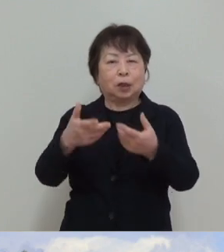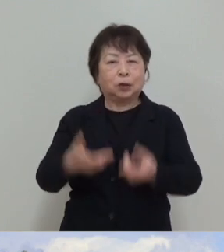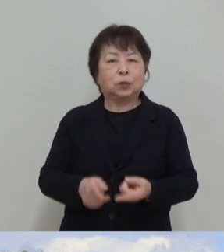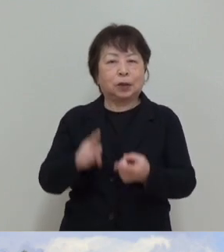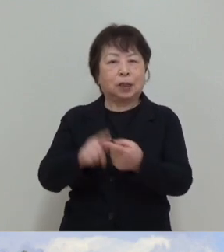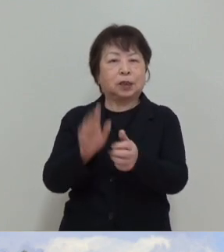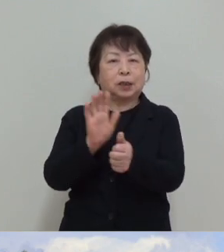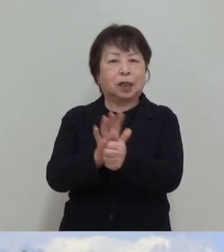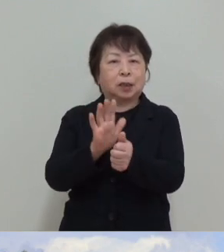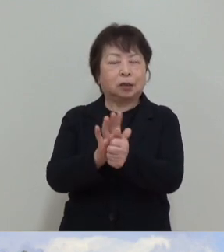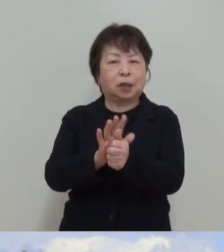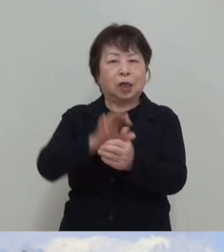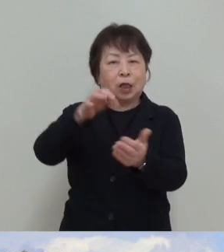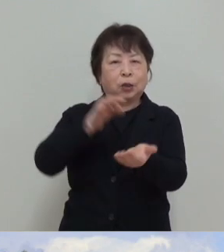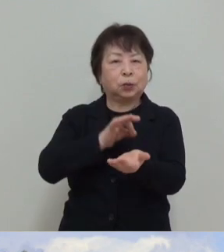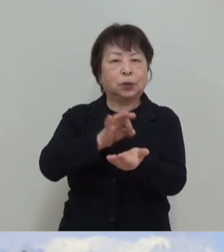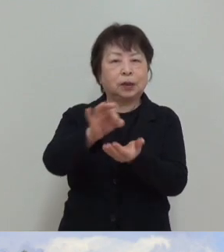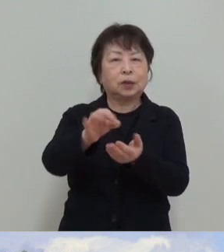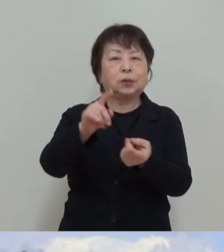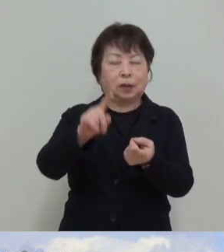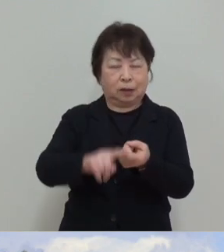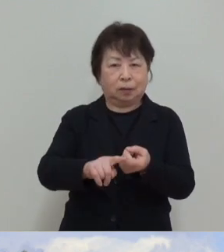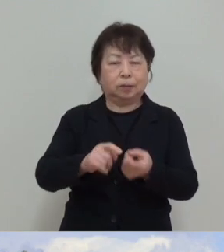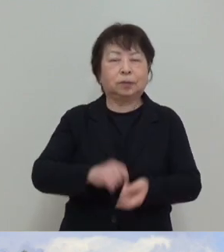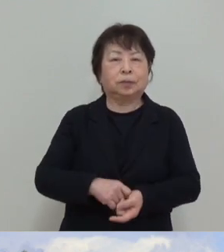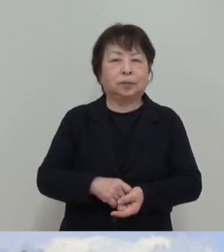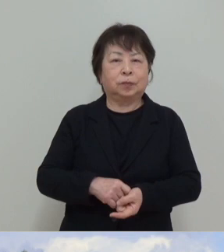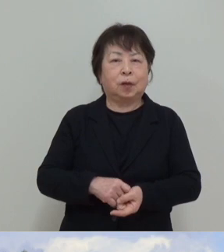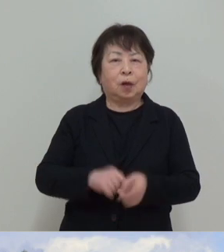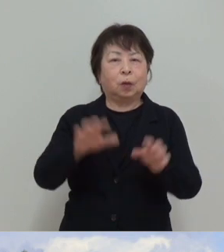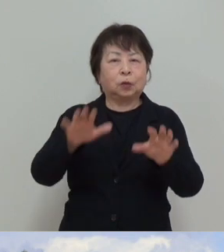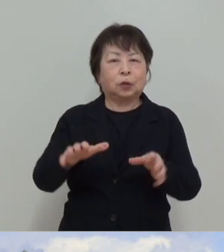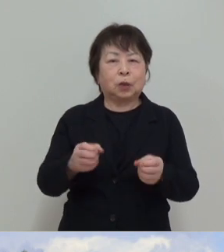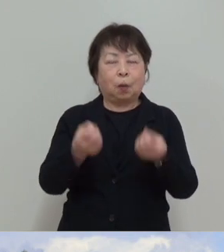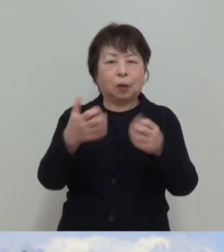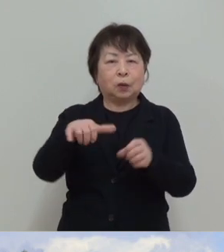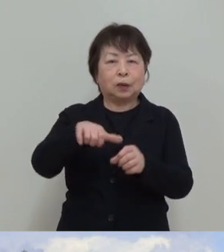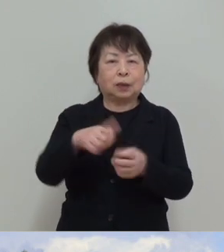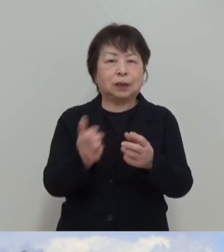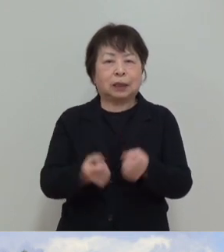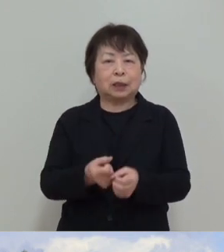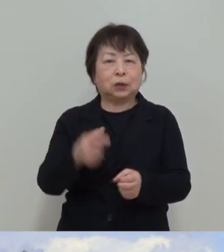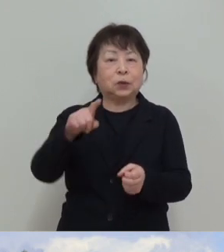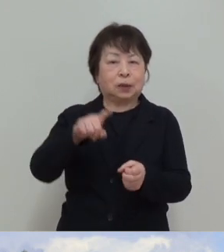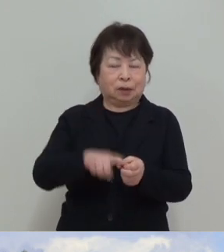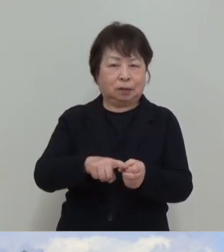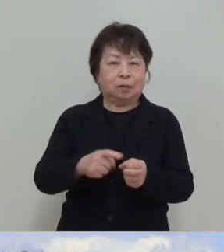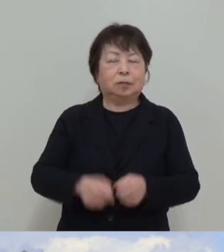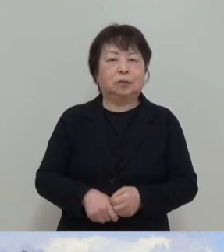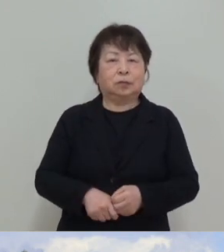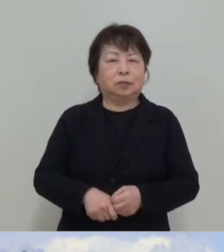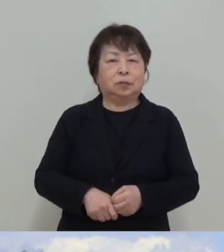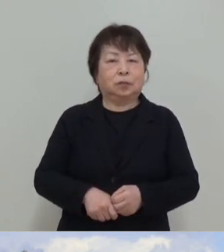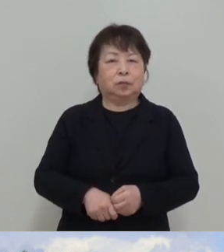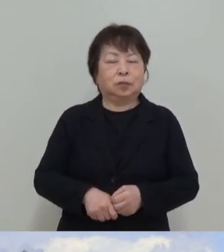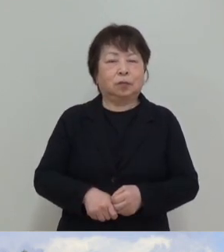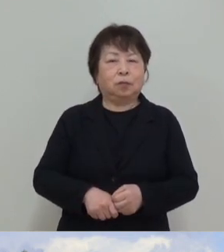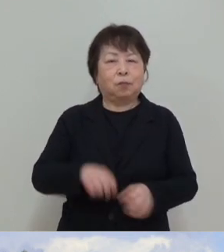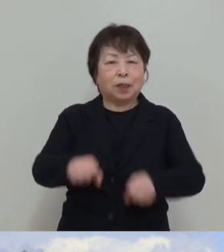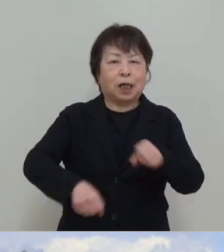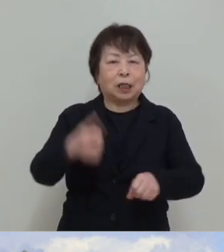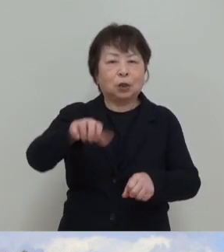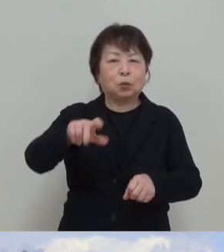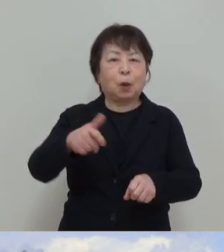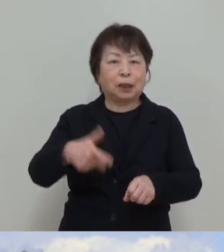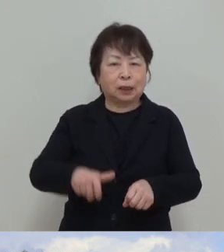点支援給付金について、今年の森の新茶について、ペダリング